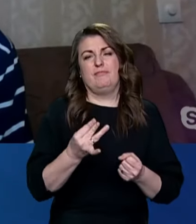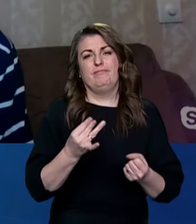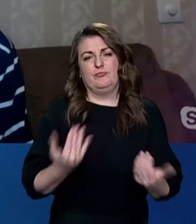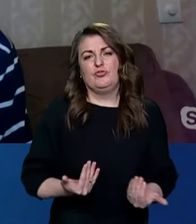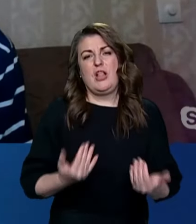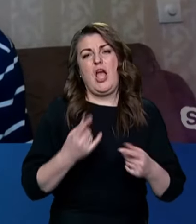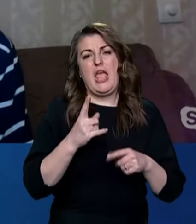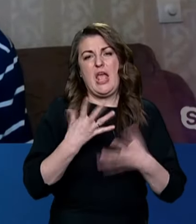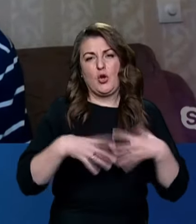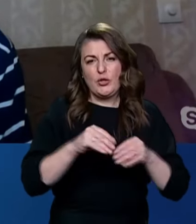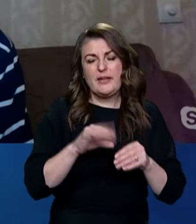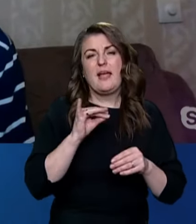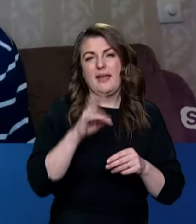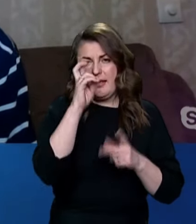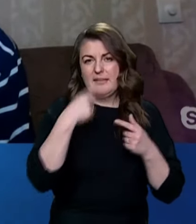і країна?